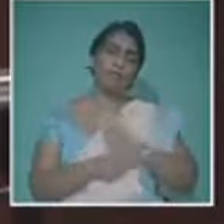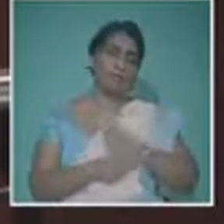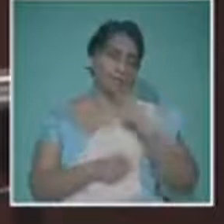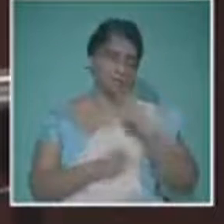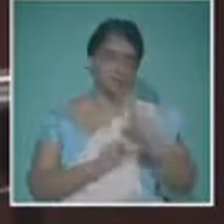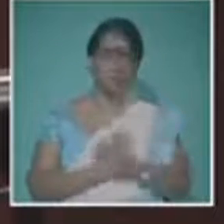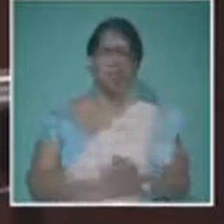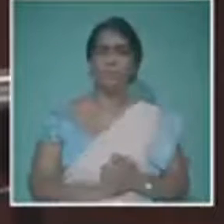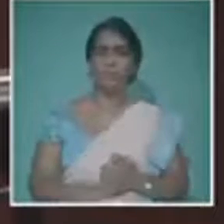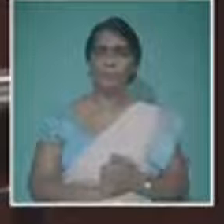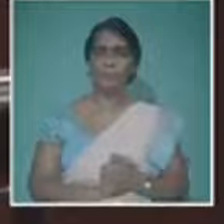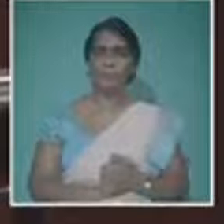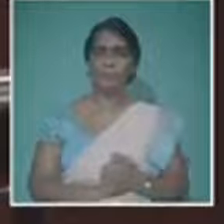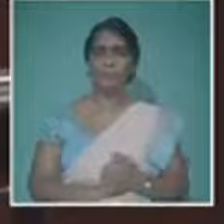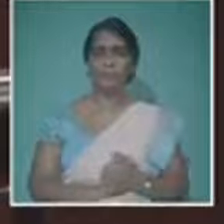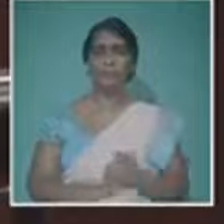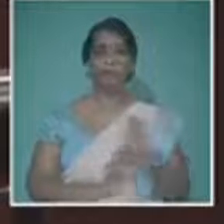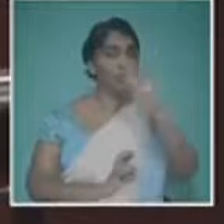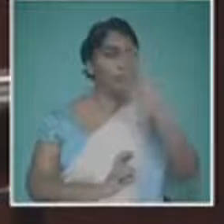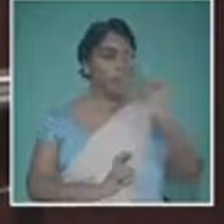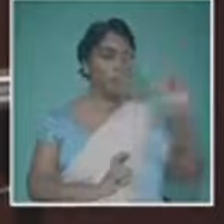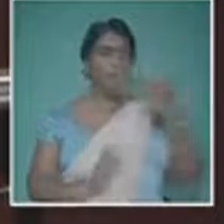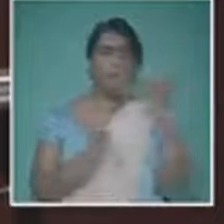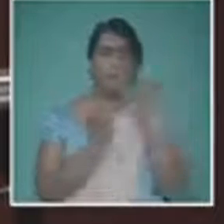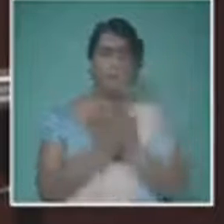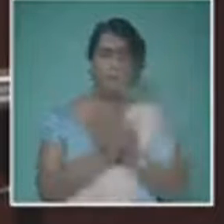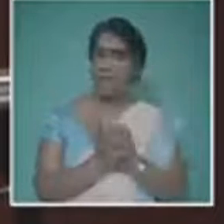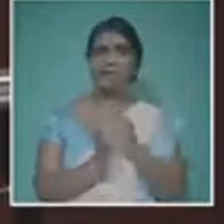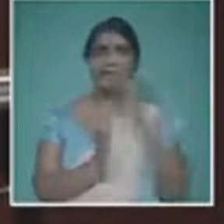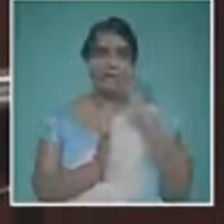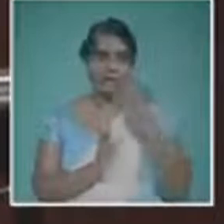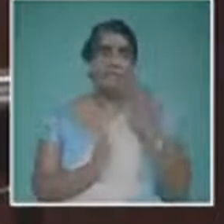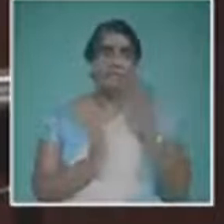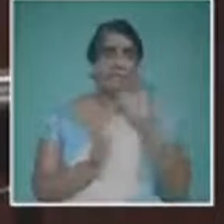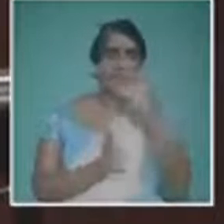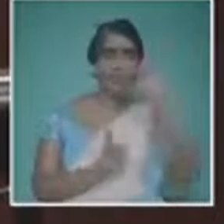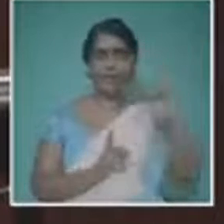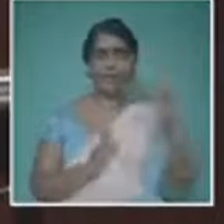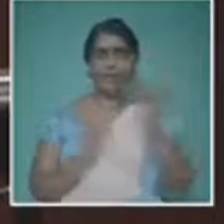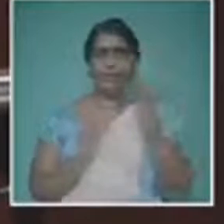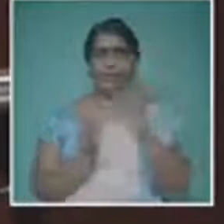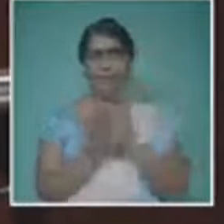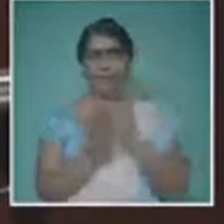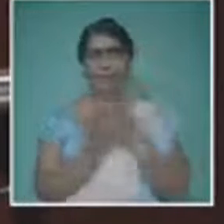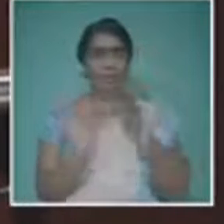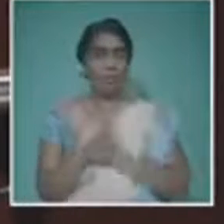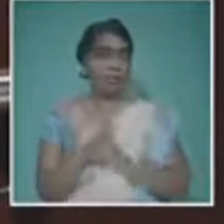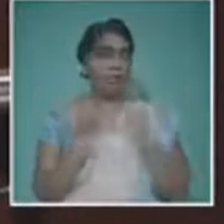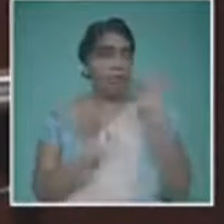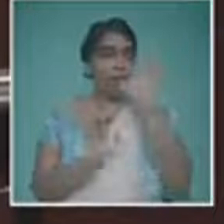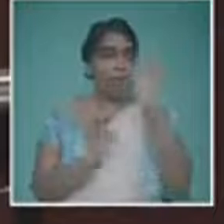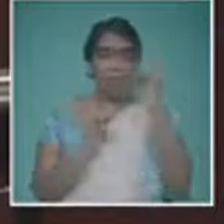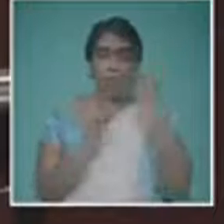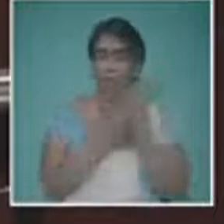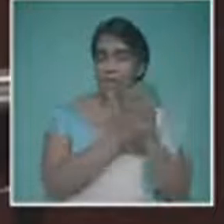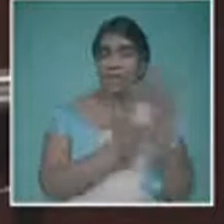கேட்டுக்கொள்கின்றேன். எழுத்துப்பிழை தற்செயலாக நடைபெறலாம், ஆனால் தொடர்ச்சியாக எழுத்துப்பிழைகள் இந்த தமிழ் கொலைகள்